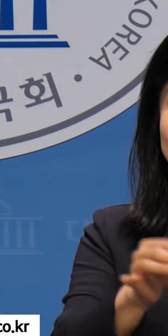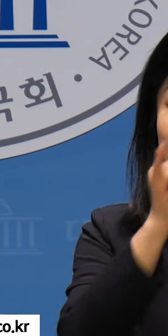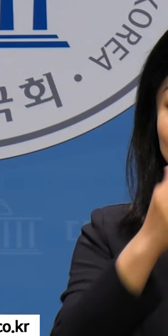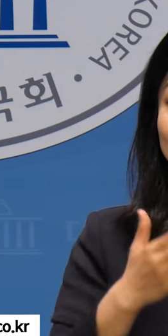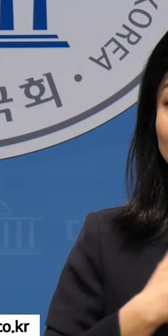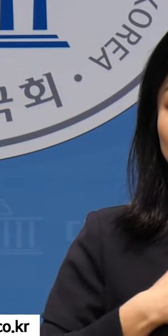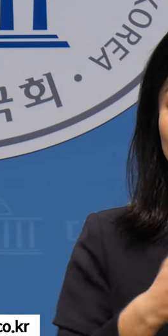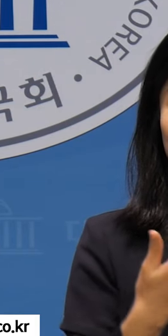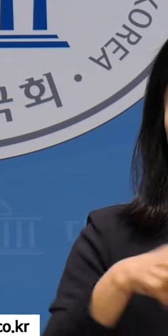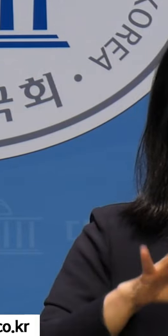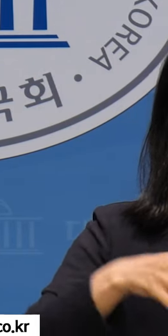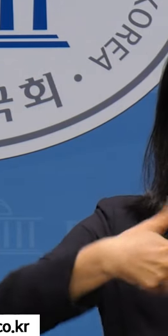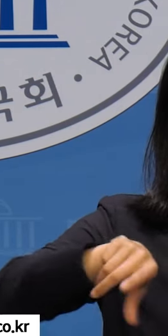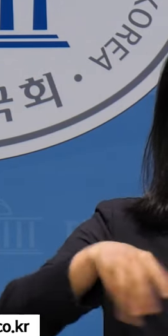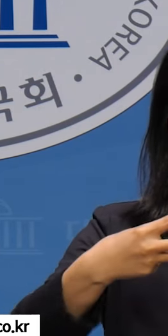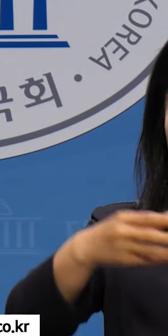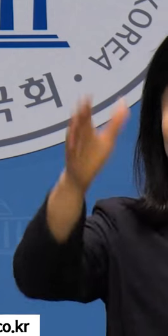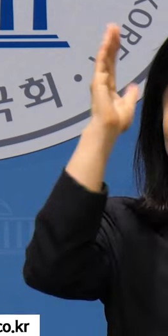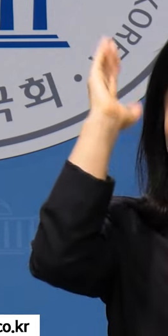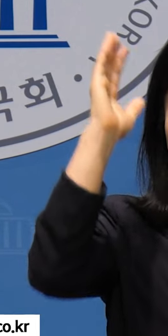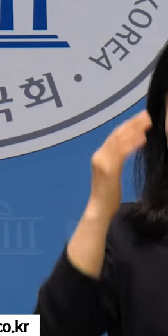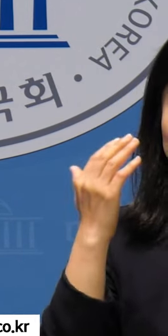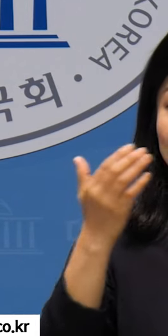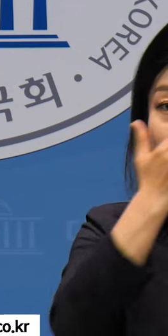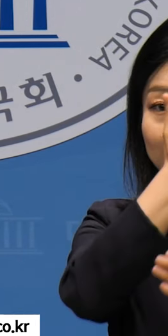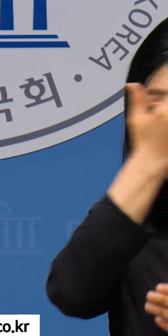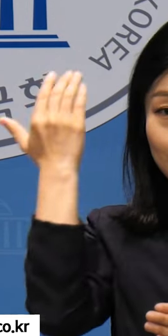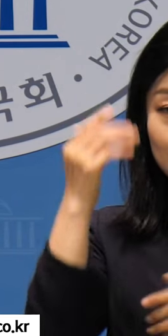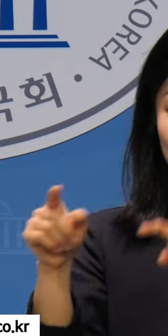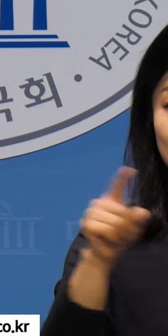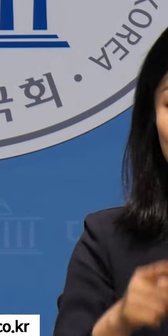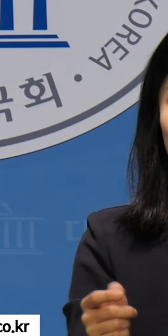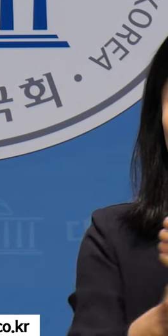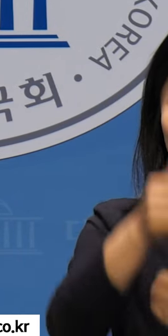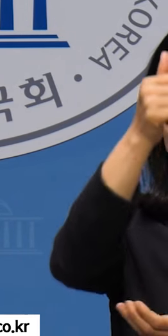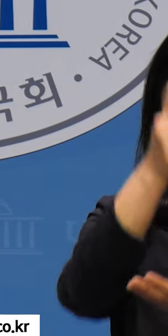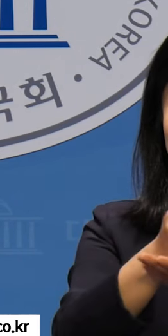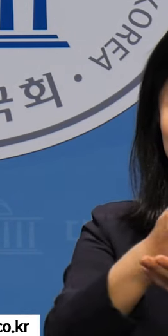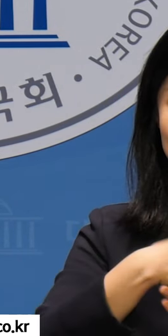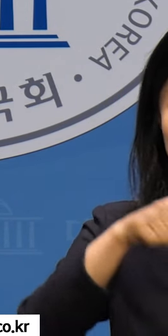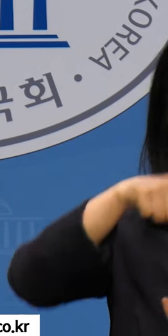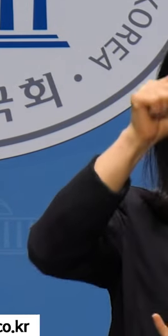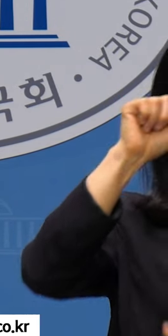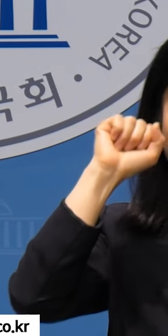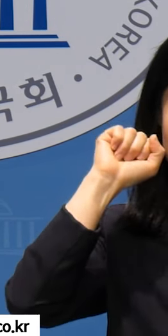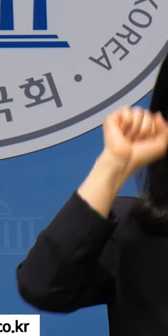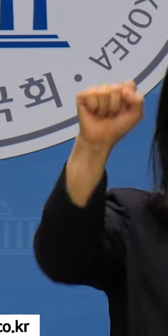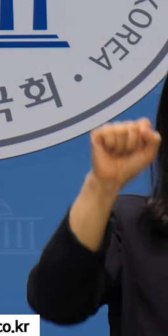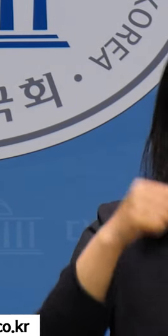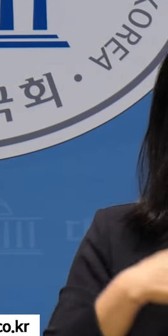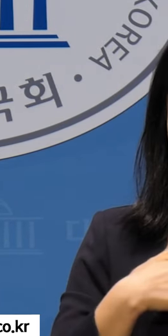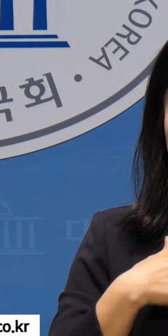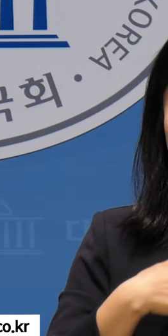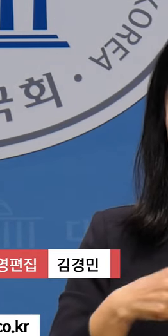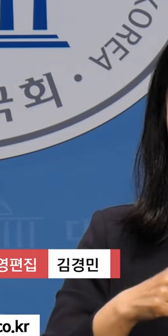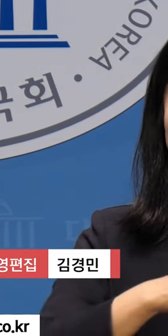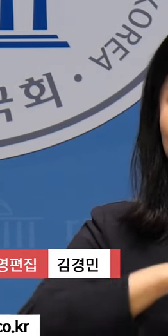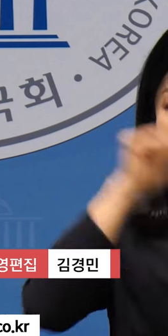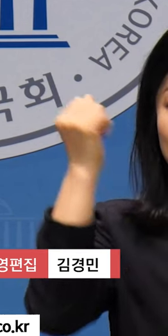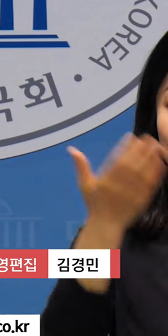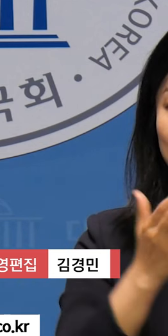저 노성철이 이번 전국 청년위원장 선거를 통해서 보여드리겠습니다.